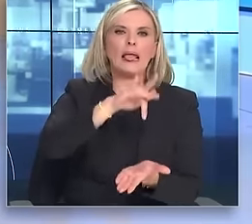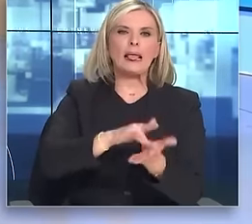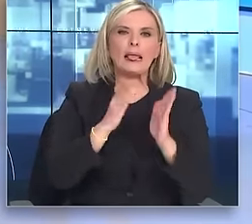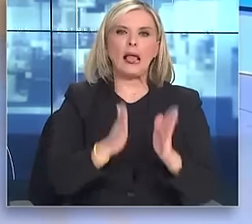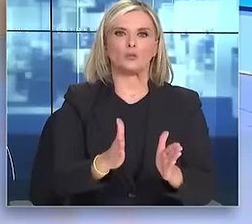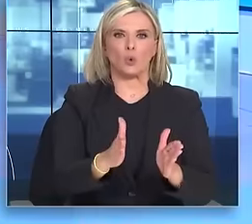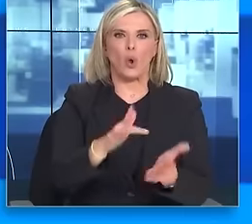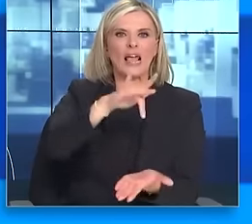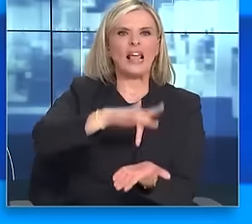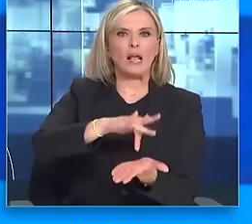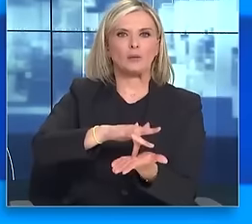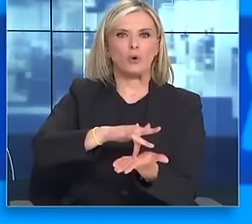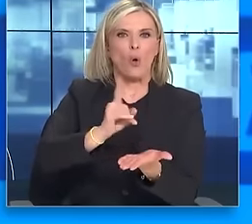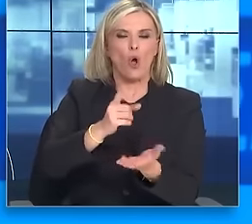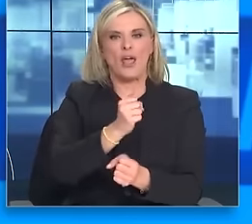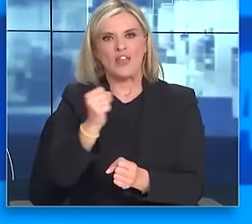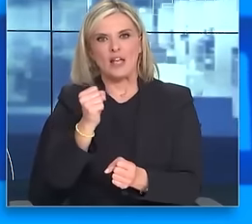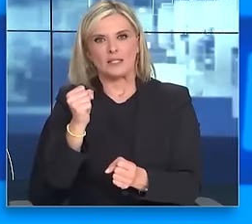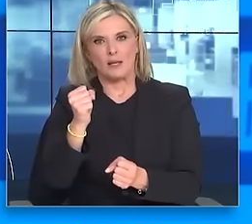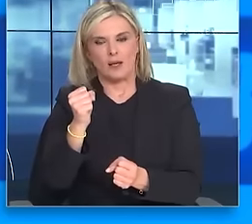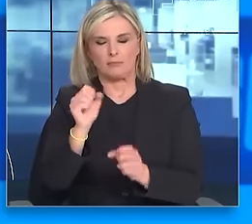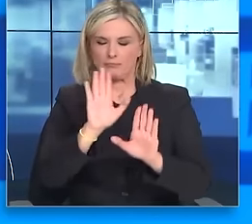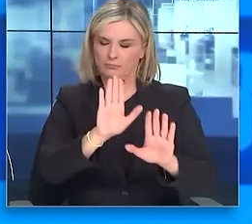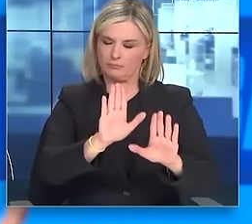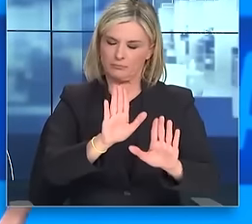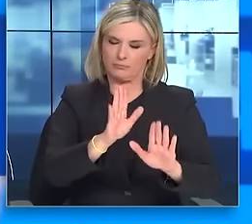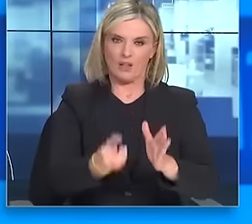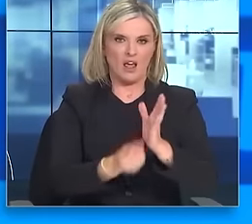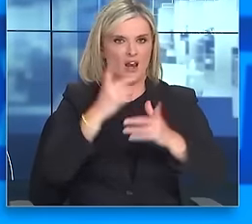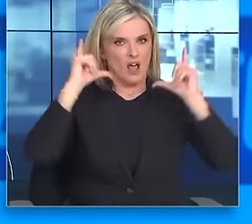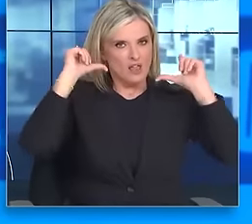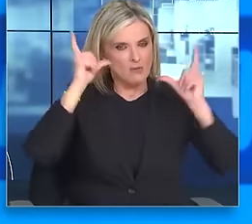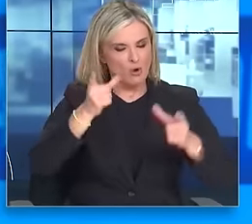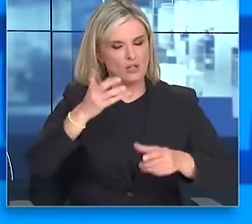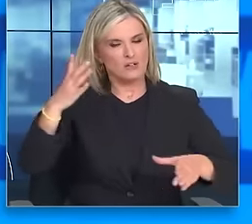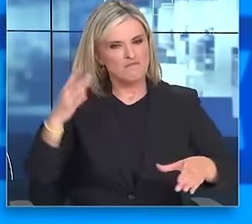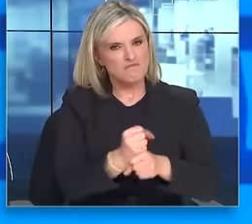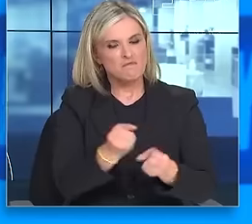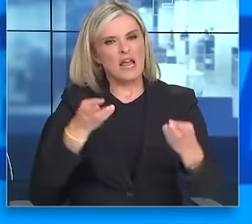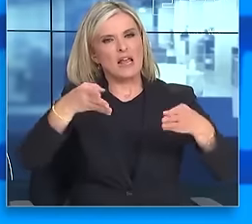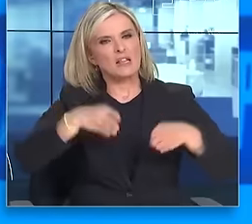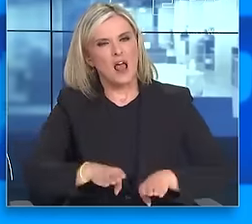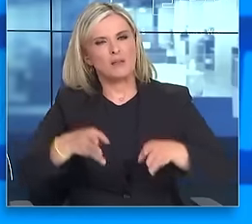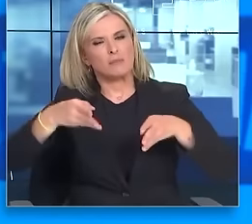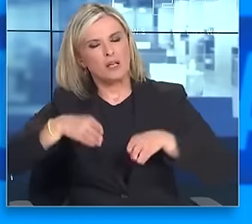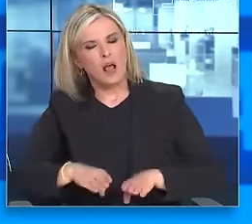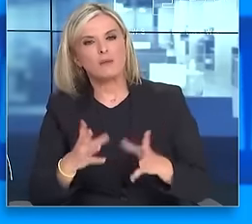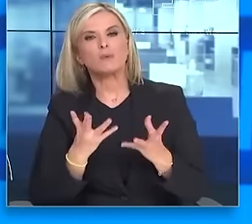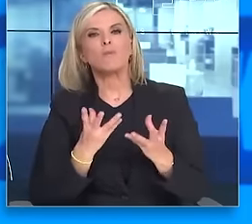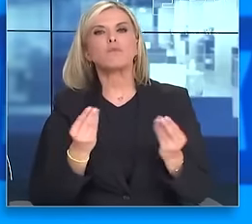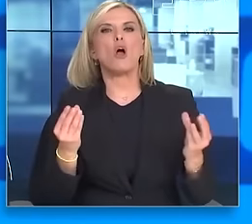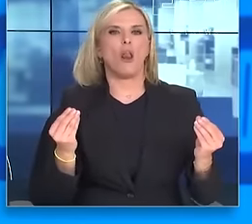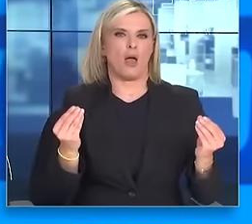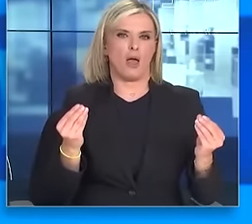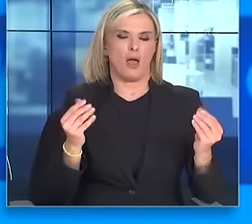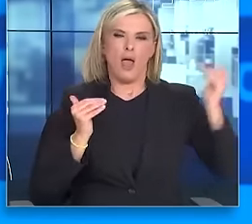του 2023 να κάνει μια μεγάλη σύνθεση και να ανταποκριθεί και να, θα έλεγα, να καλύψει παραδοσιακούς ψηφοφόρους με, θα